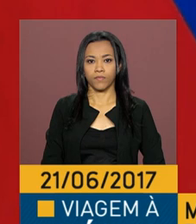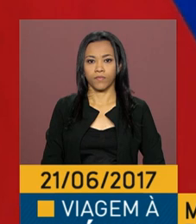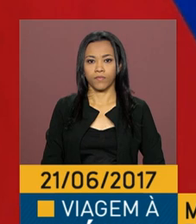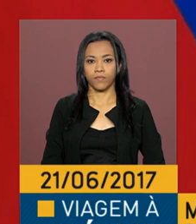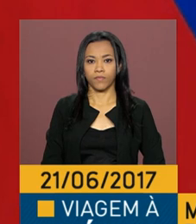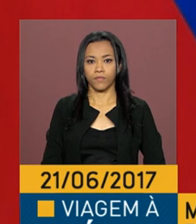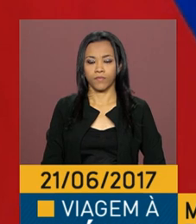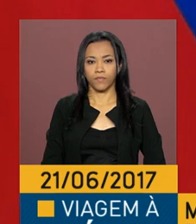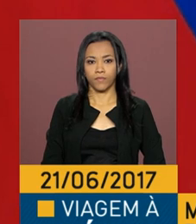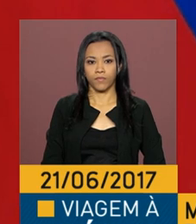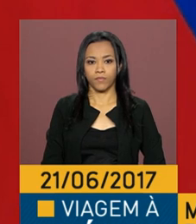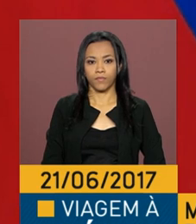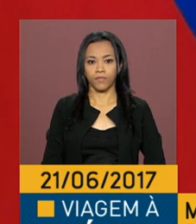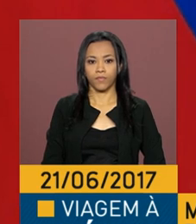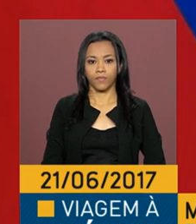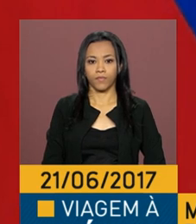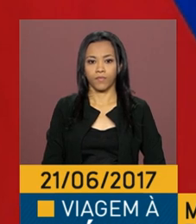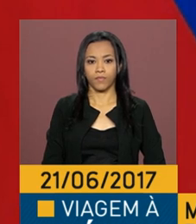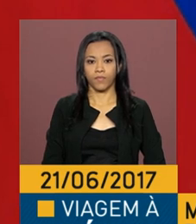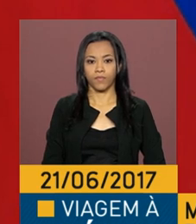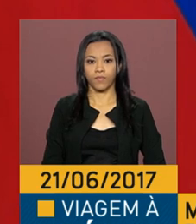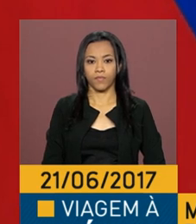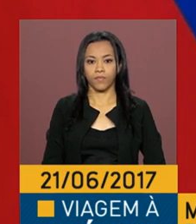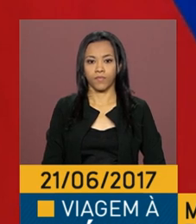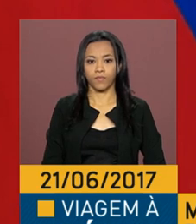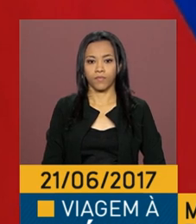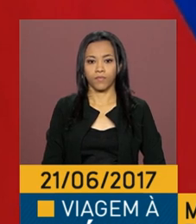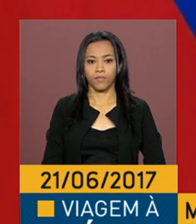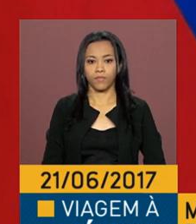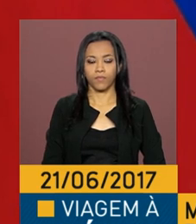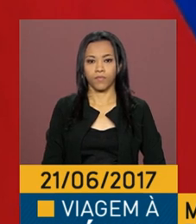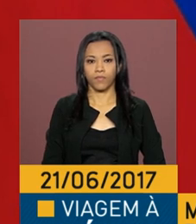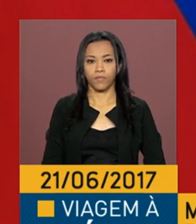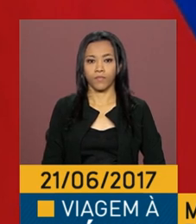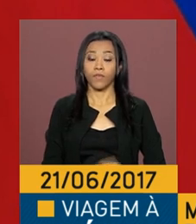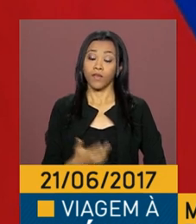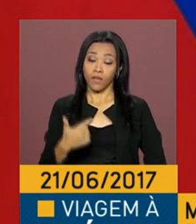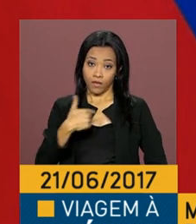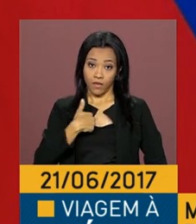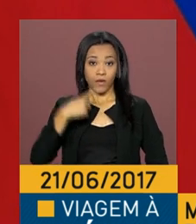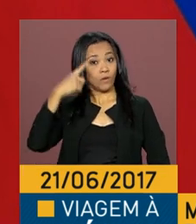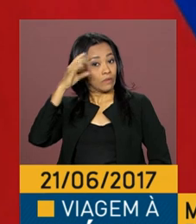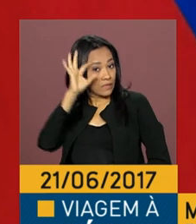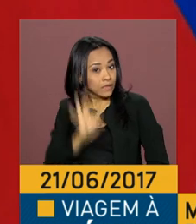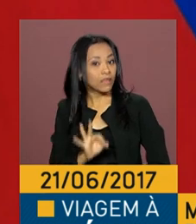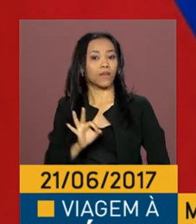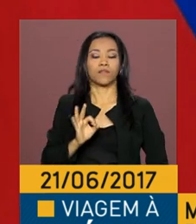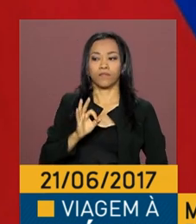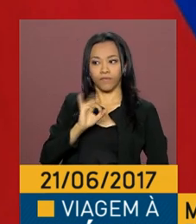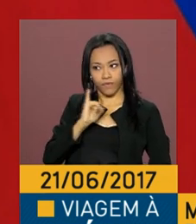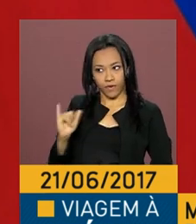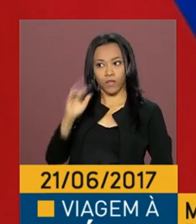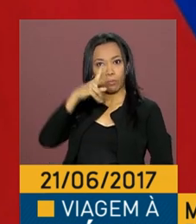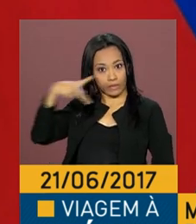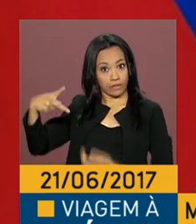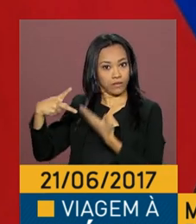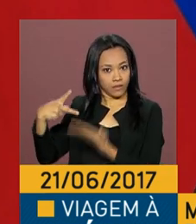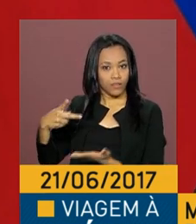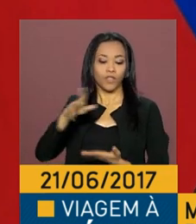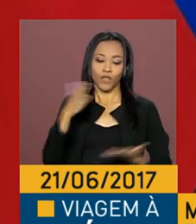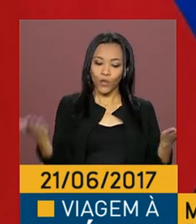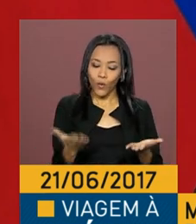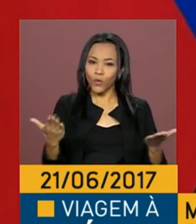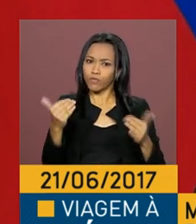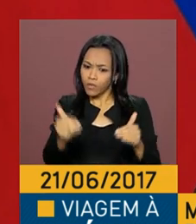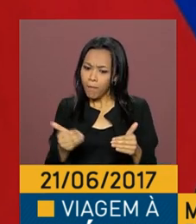что мы можем сделать для того, чтобы еще лучше поработать на благо народов наших стран. Estou certo, presidente Putin, de que hoje demos